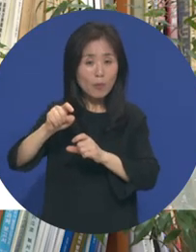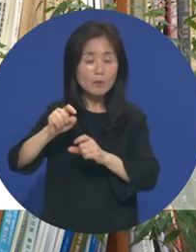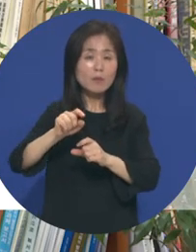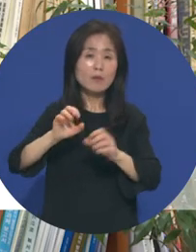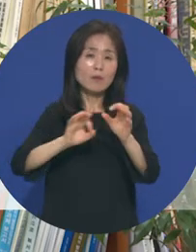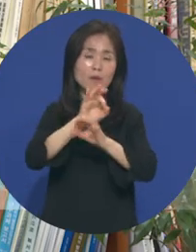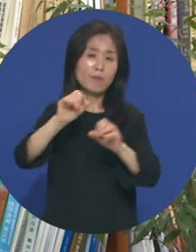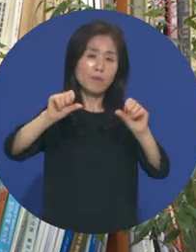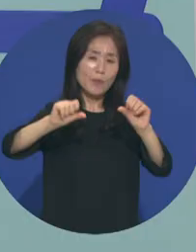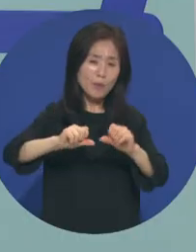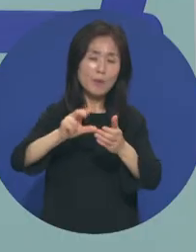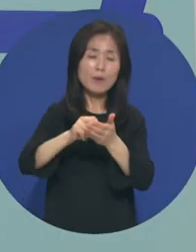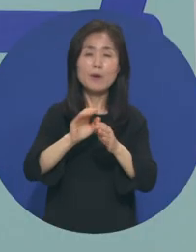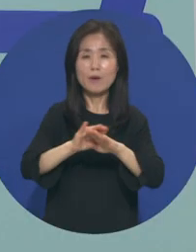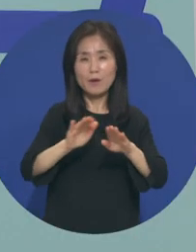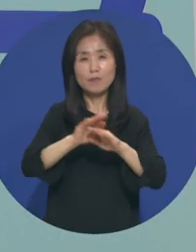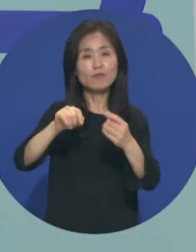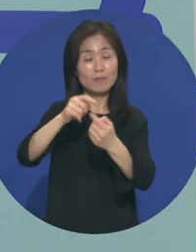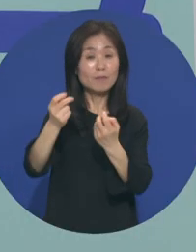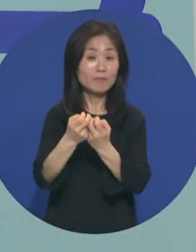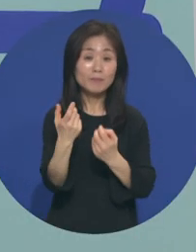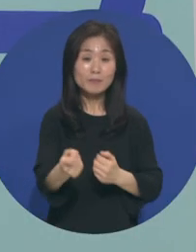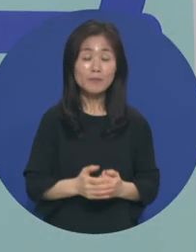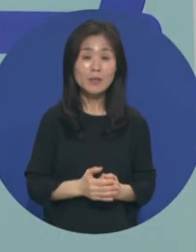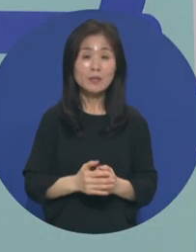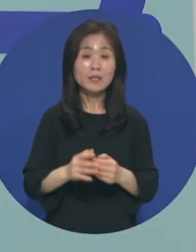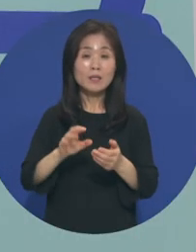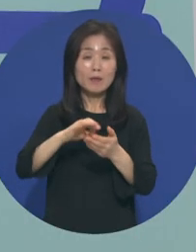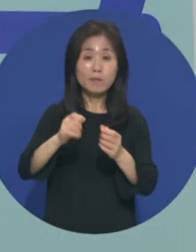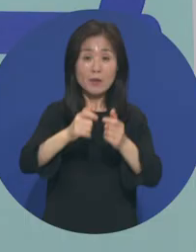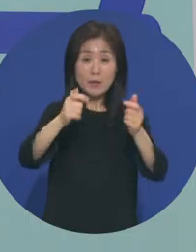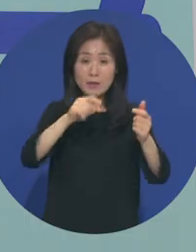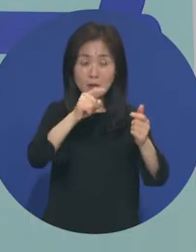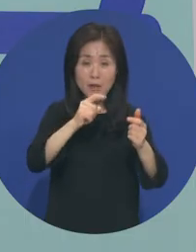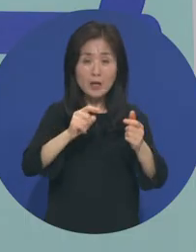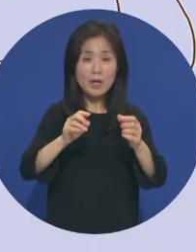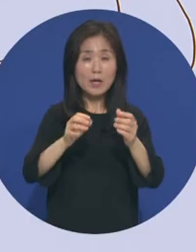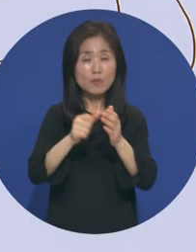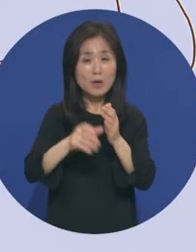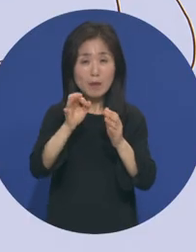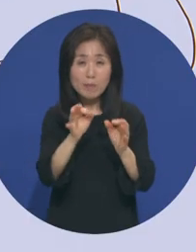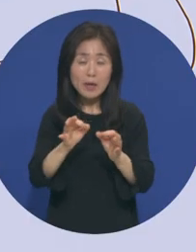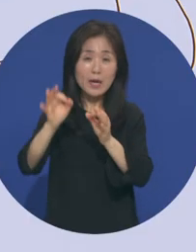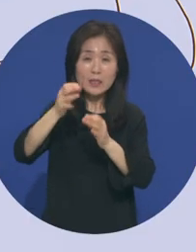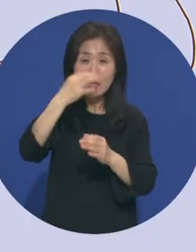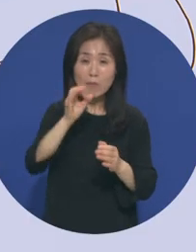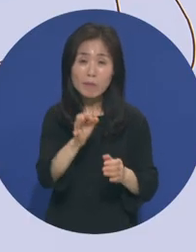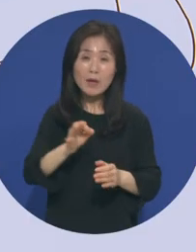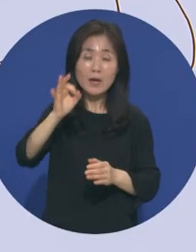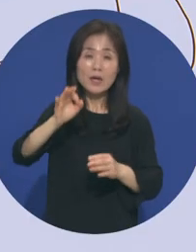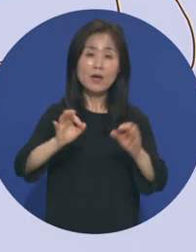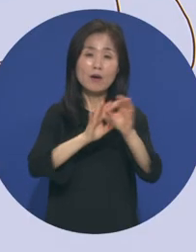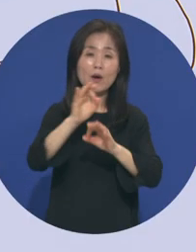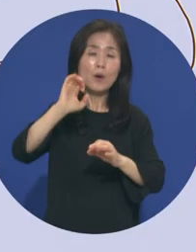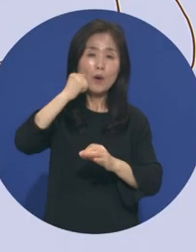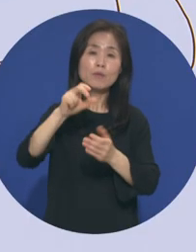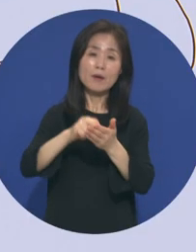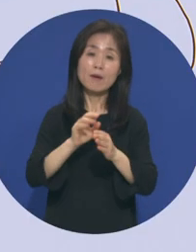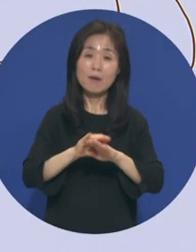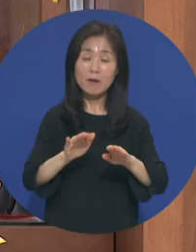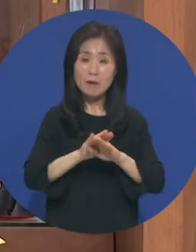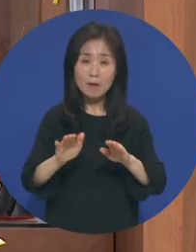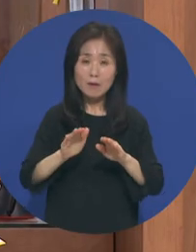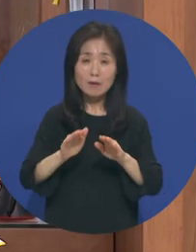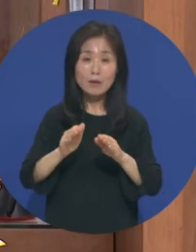않냐라고 평가합니다 확장 재정을 통해 고물과 고금리 지속 등 대내외적인 경제적 어려움을 극복하고